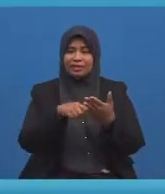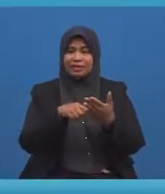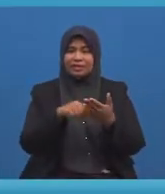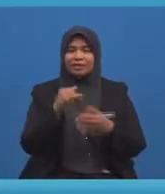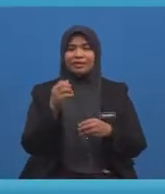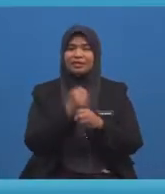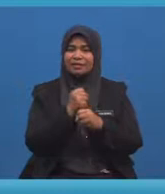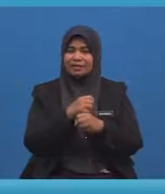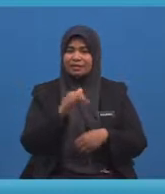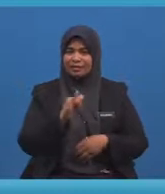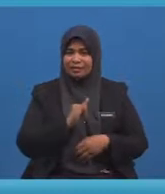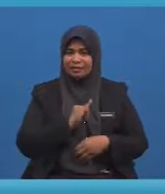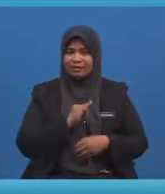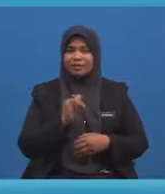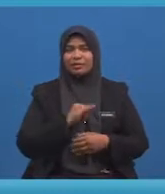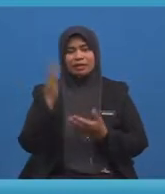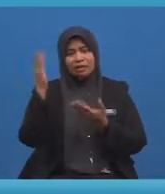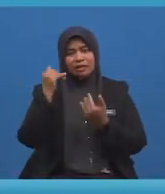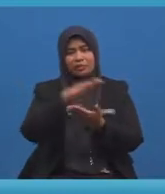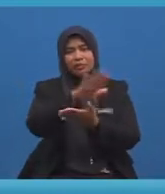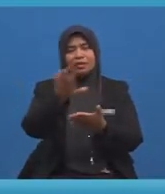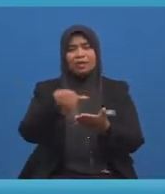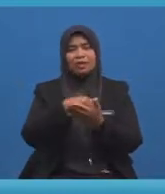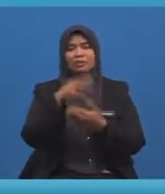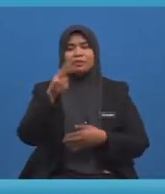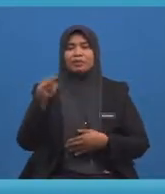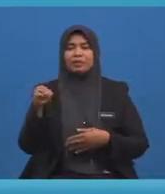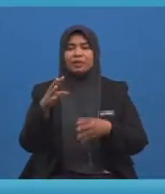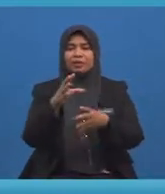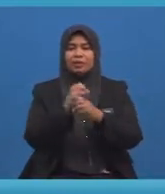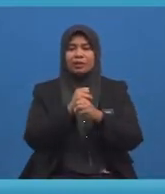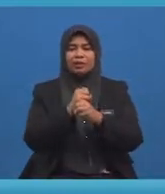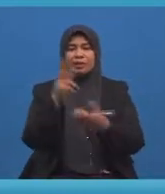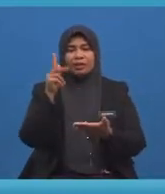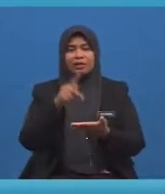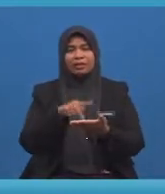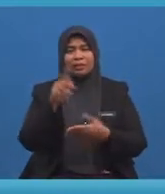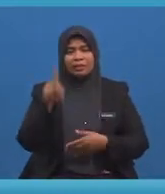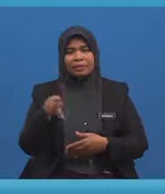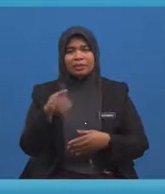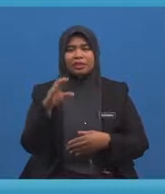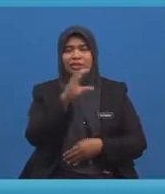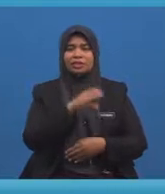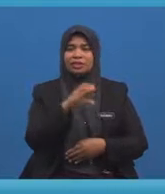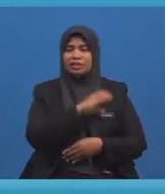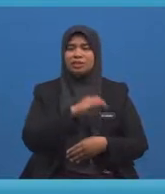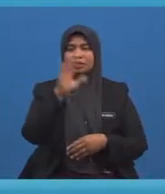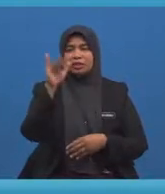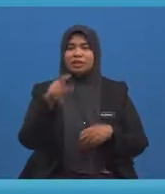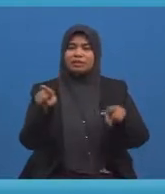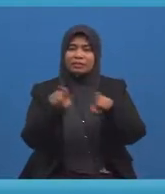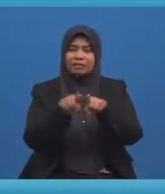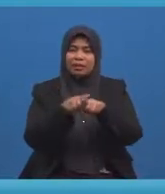Inilah hasil kerja cikgu. Saya harap semua murid-murid dapat mengenal pasti ciri-ciri yang